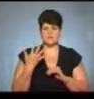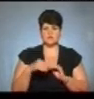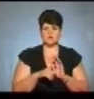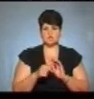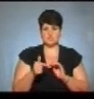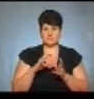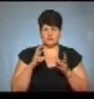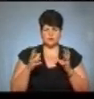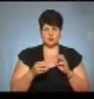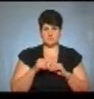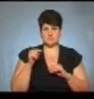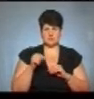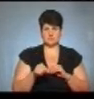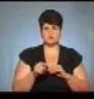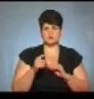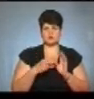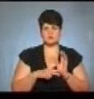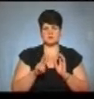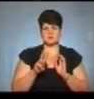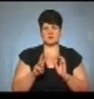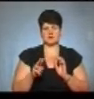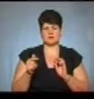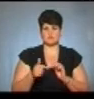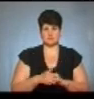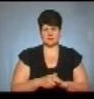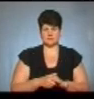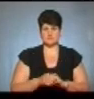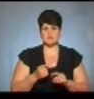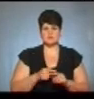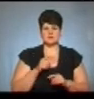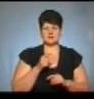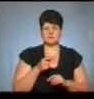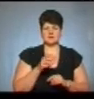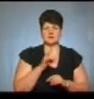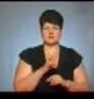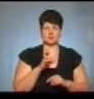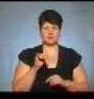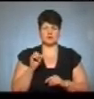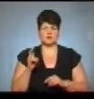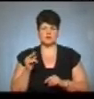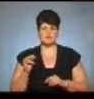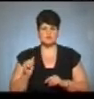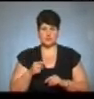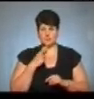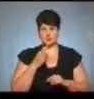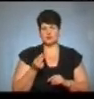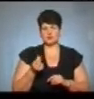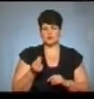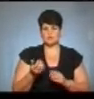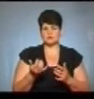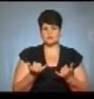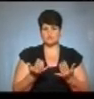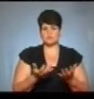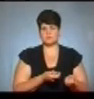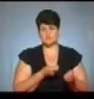гривень. Всього 1073 гривні. Це тернополянка Ніна Букачевська. Жінка каже, кошти від монетизації субсидії сьогодні